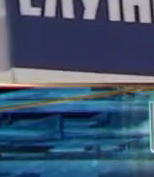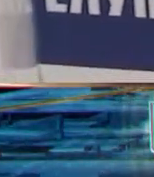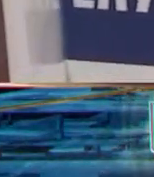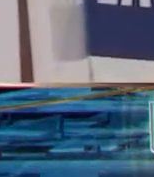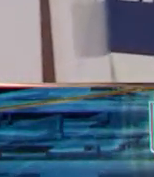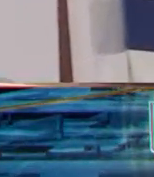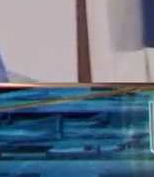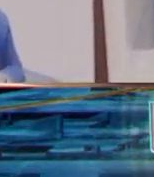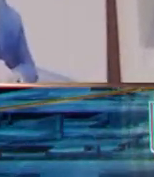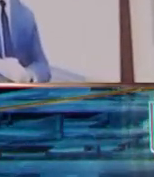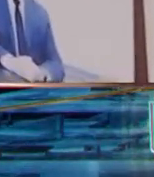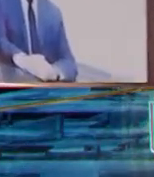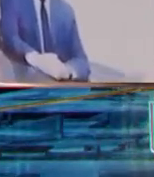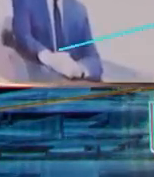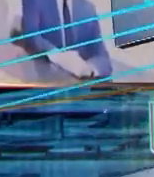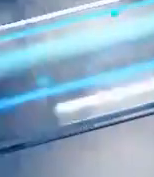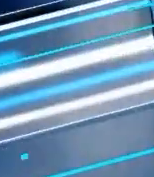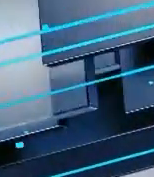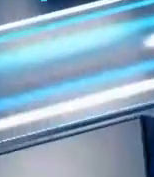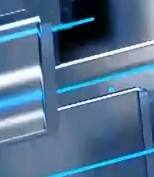жаңа кітаптары жарыққа шықты.